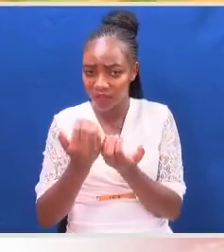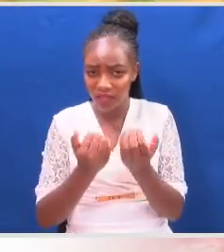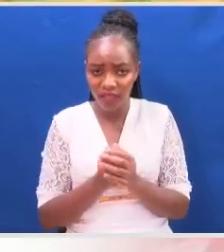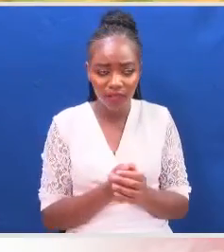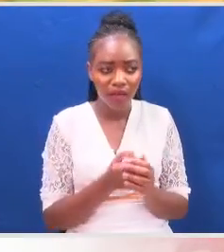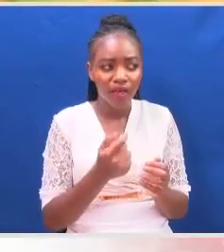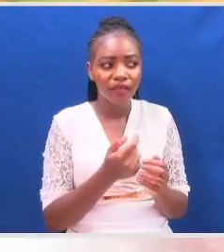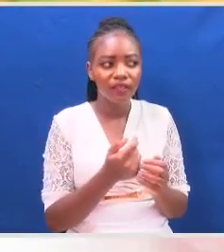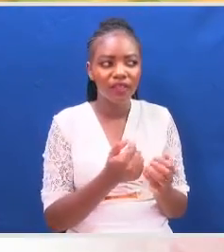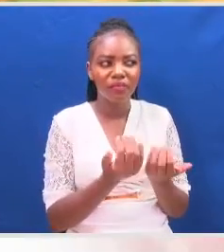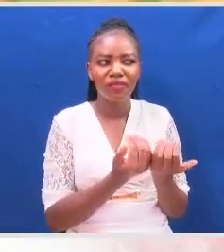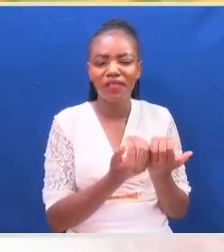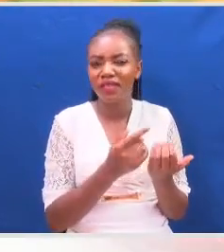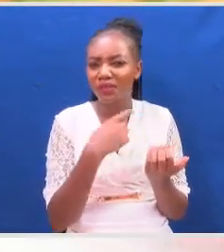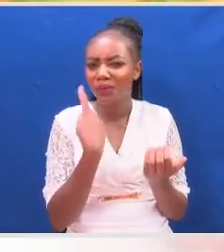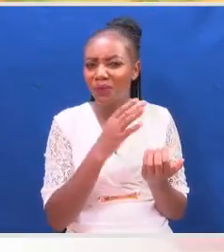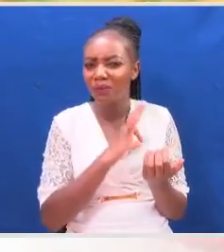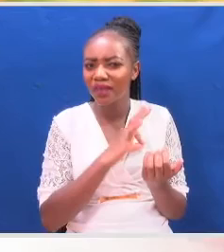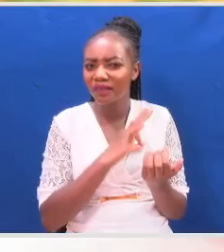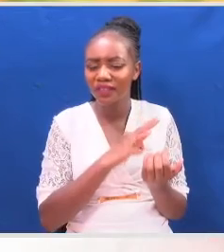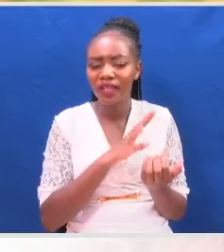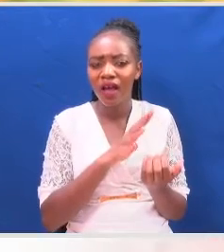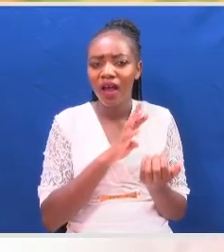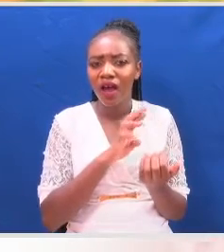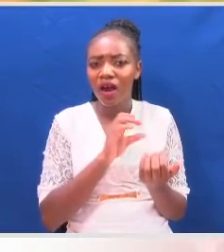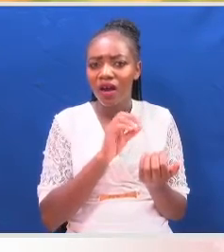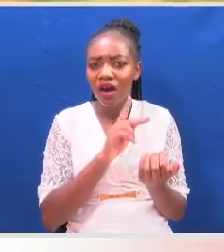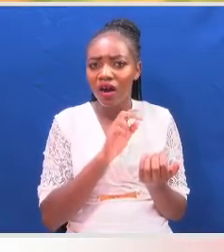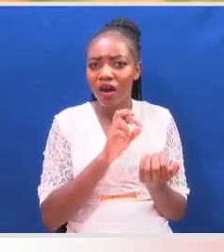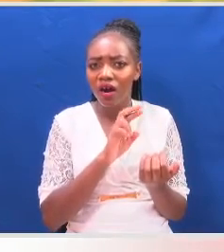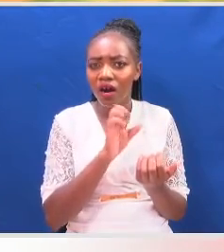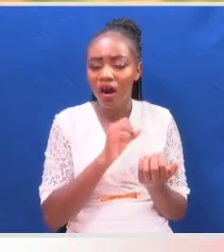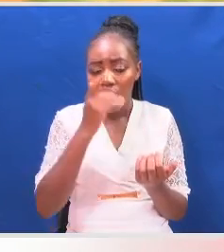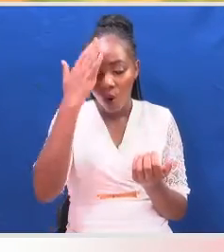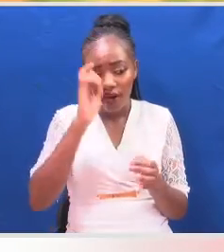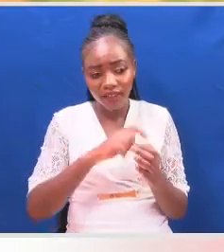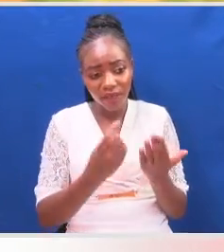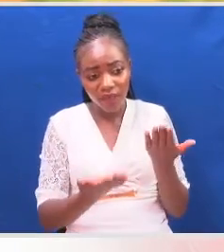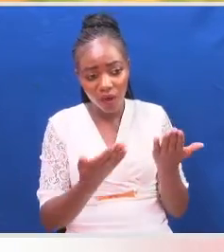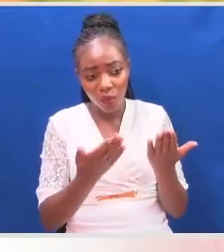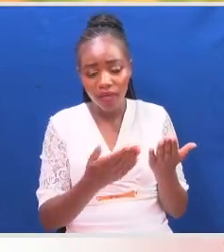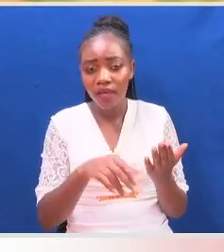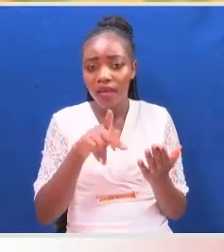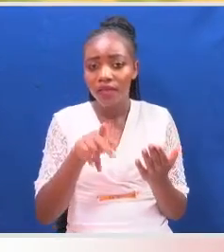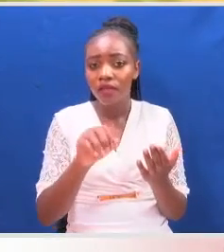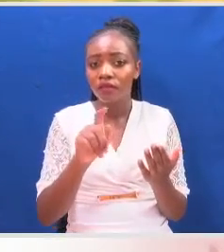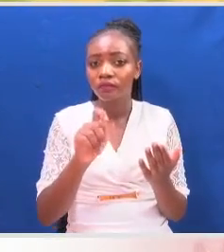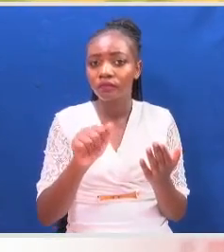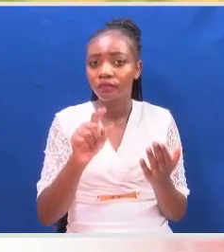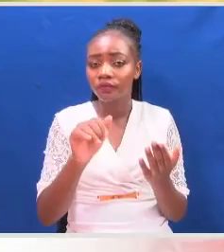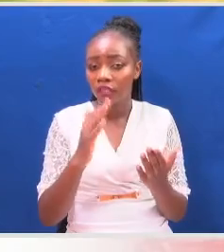wenye wanafaidika ni brokers. Kwa sababu wakati wanapima viazi, ndio ni